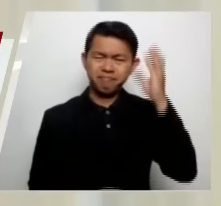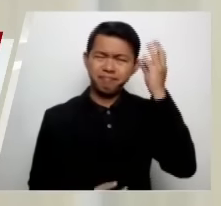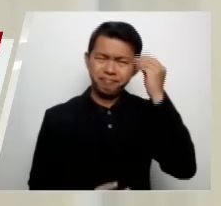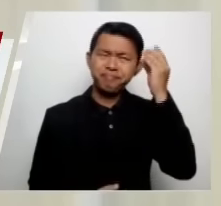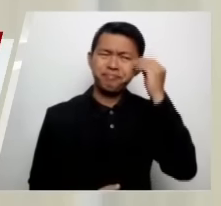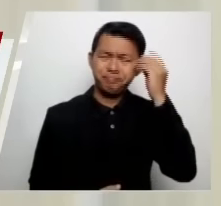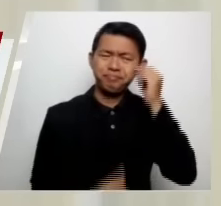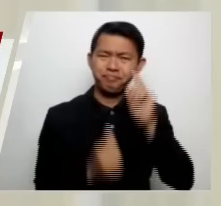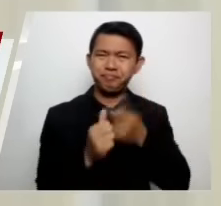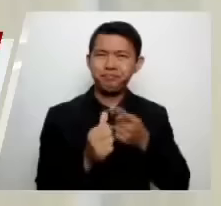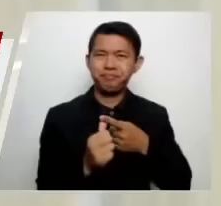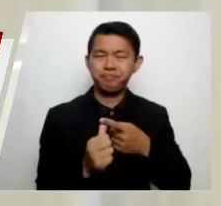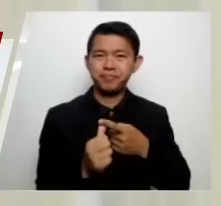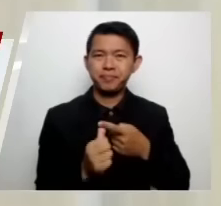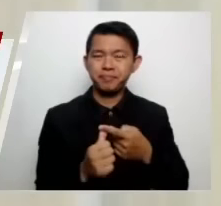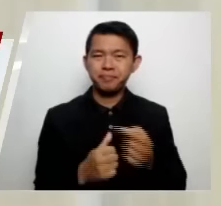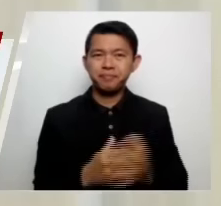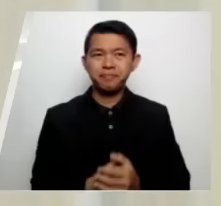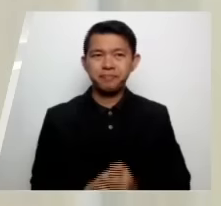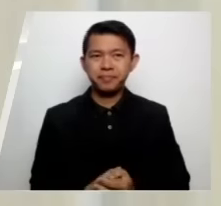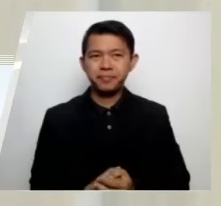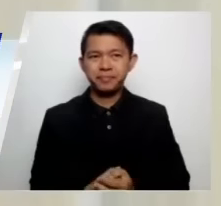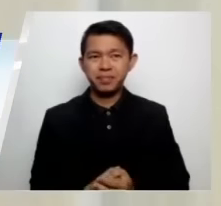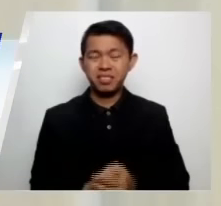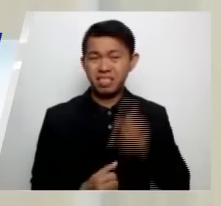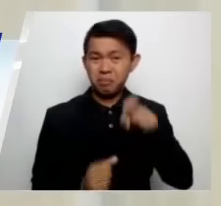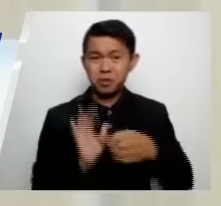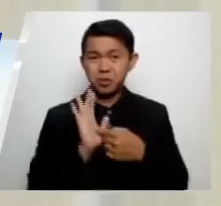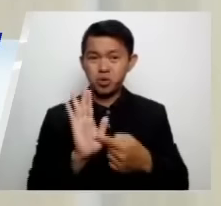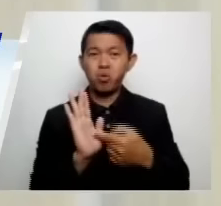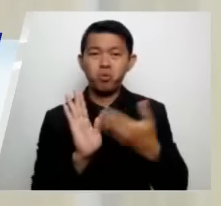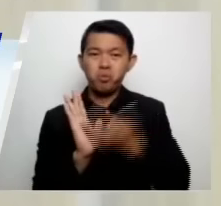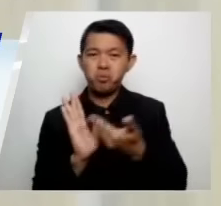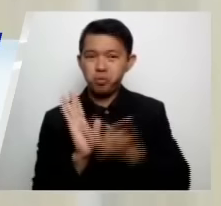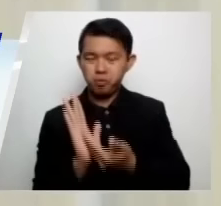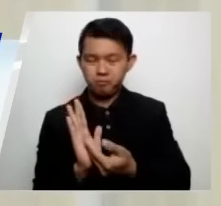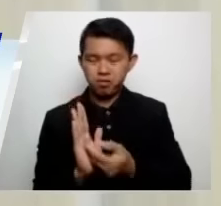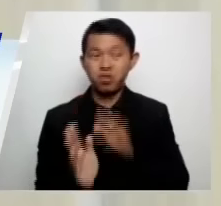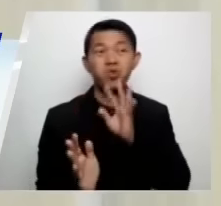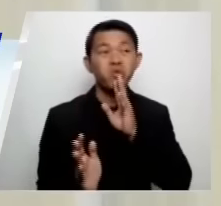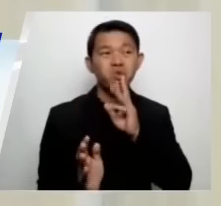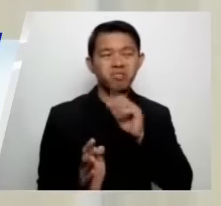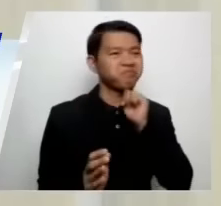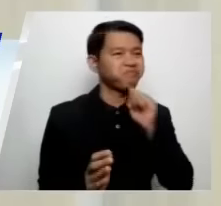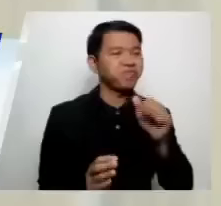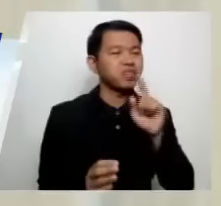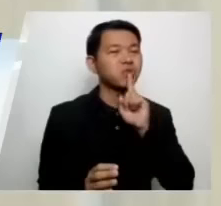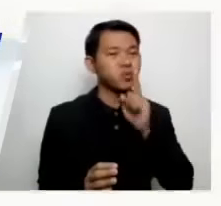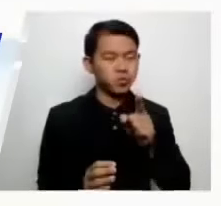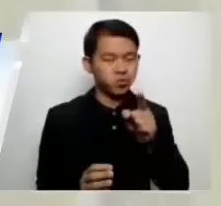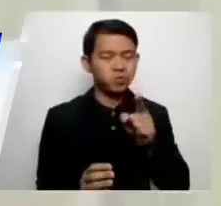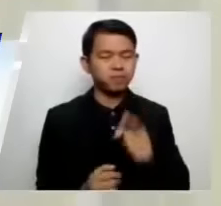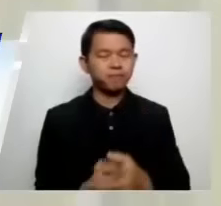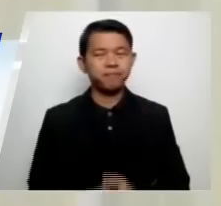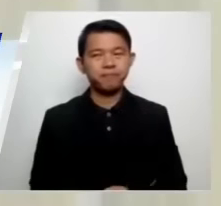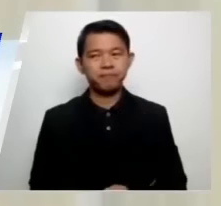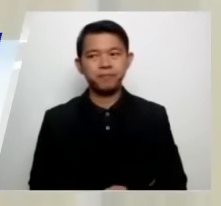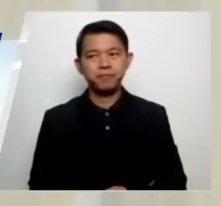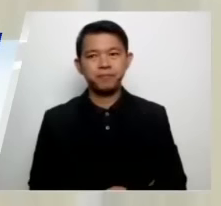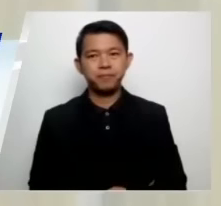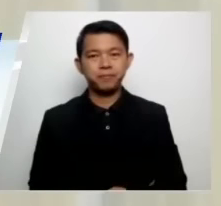at ilabas mo yung mga prueba kasi alam natin hindi totoo yung mga sinasabi ninyo. Walang katotohanan yan. Diba? Tigilan mo na